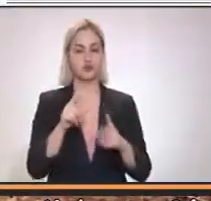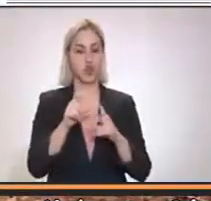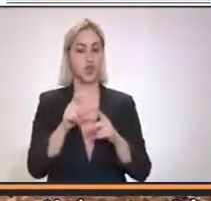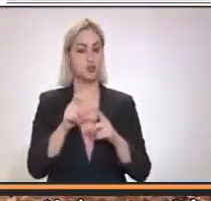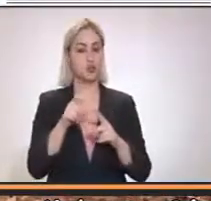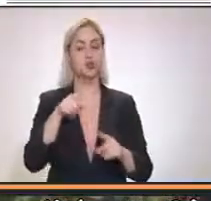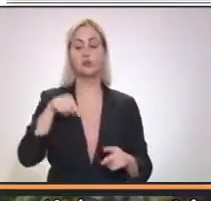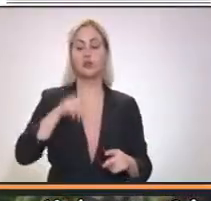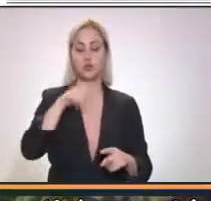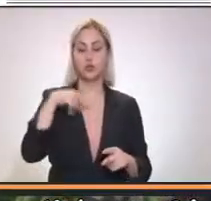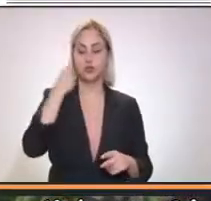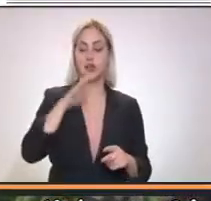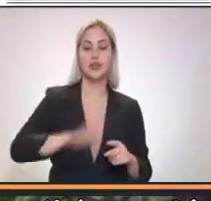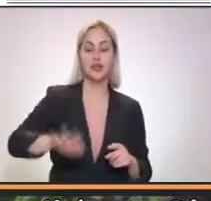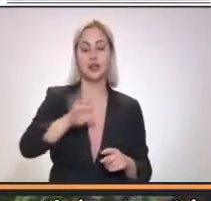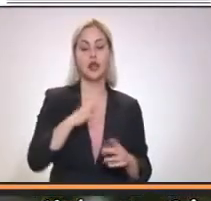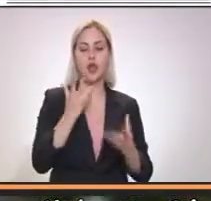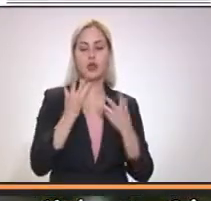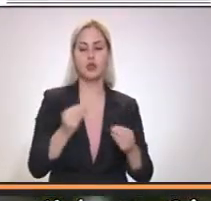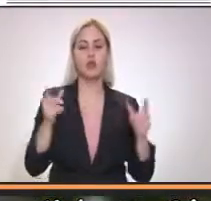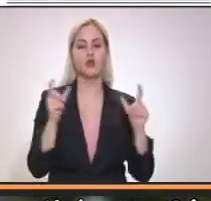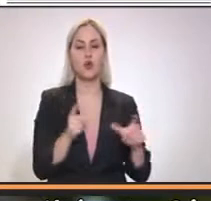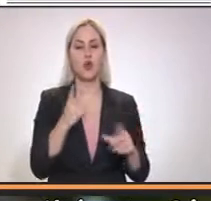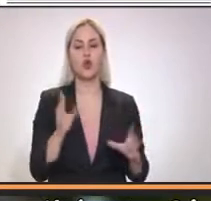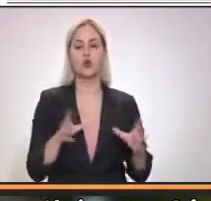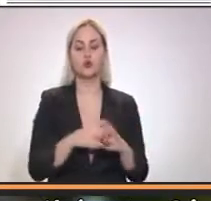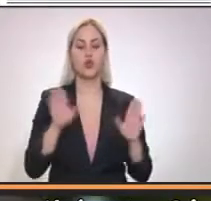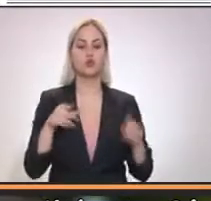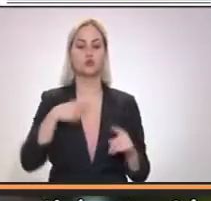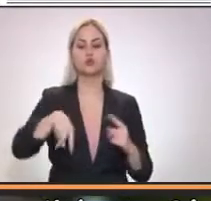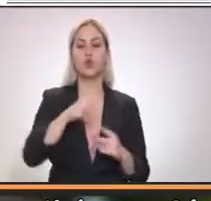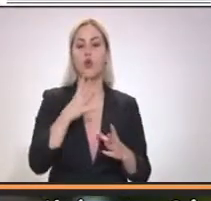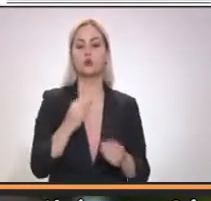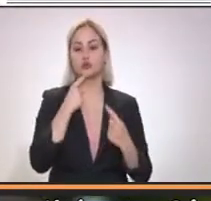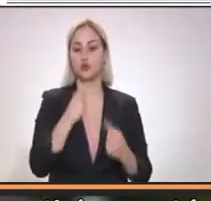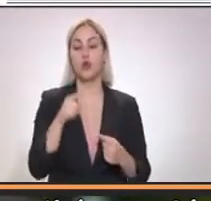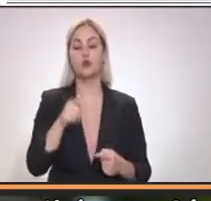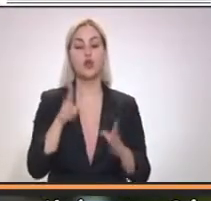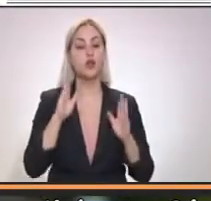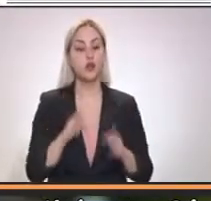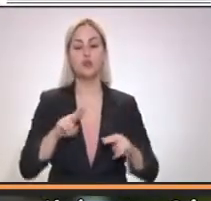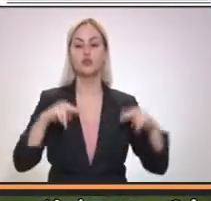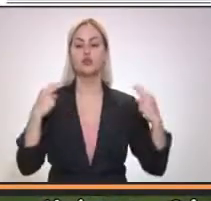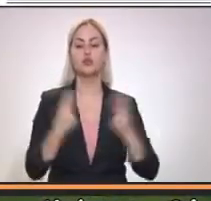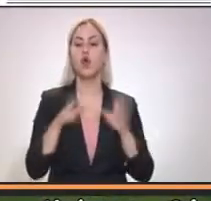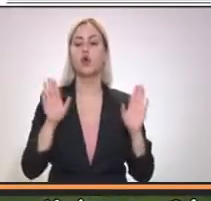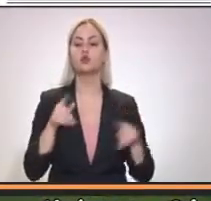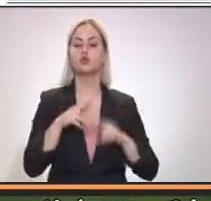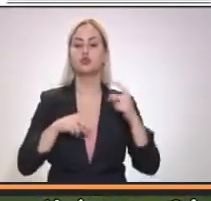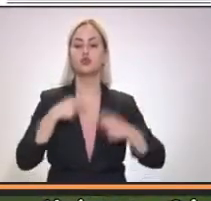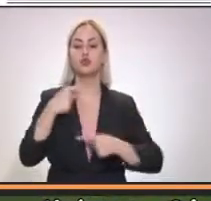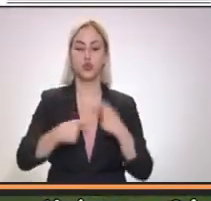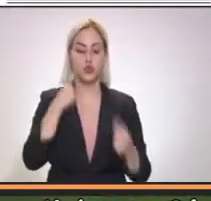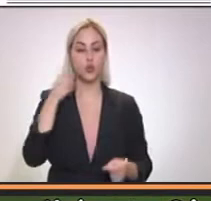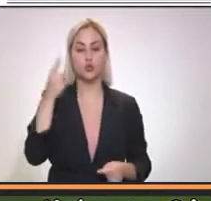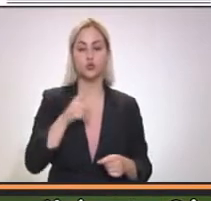belirten Şekercioğlu, bu yüzden genel olarak en iyi korunan grubunda kuşlar olduğunu söylüyor. Buna rağmen dünya kuş